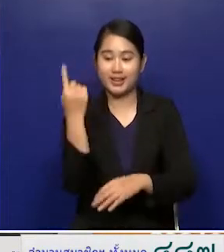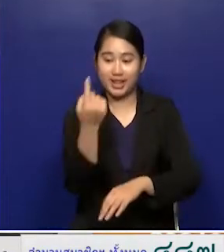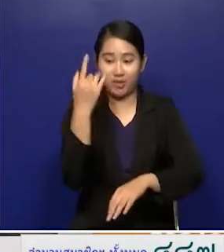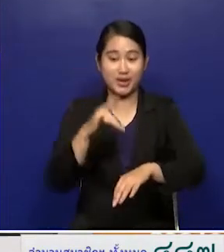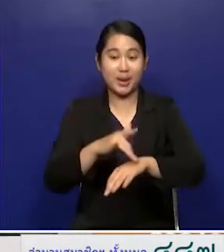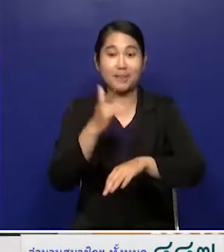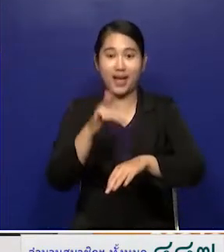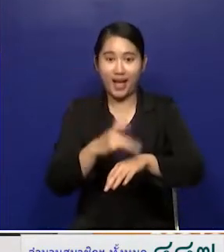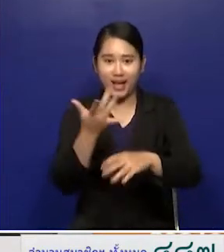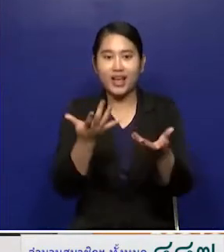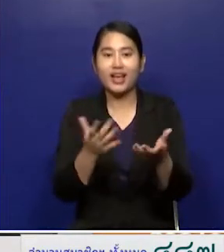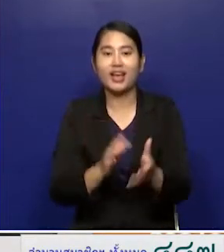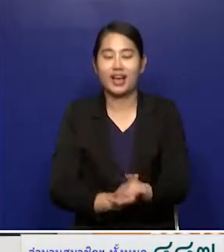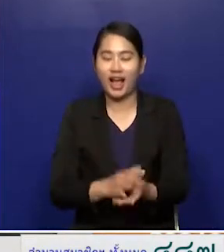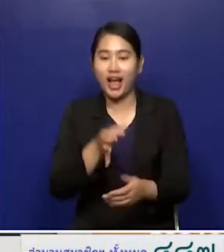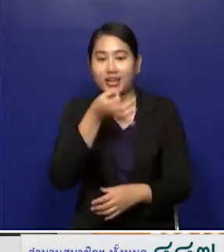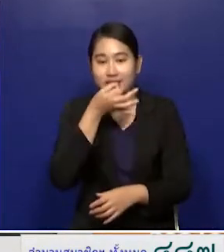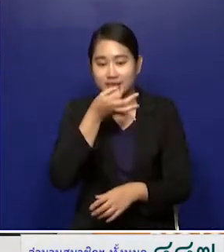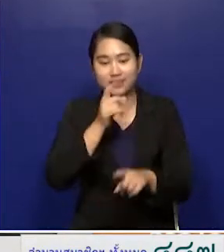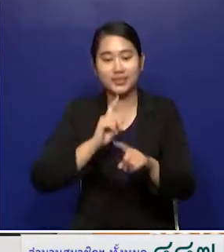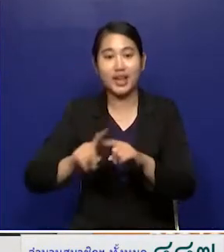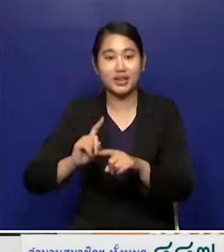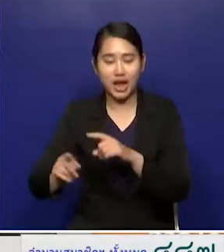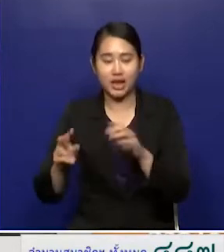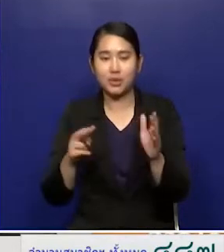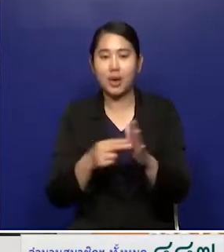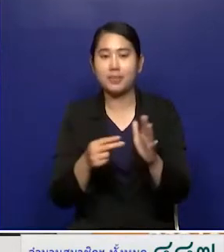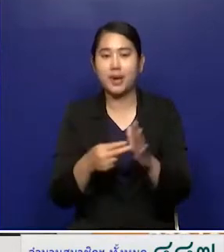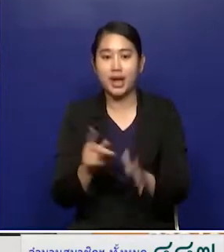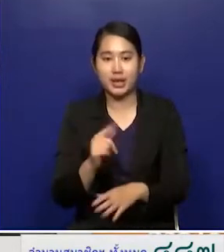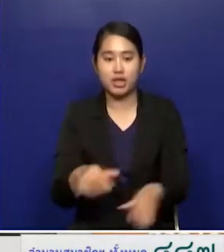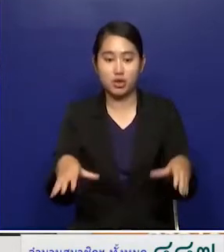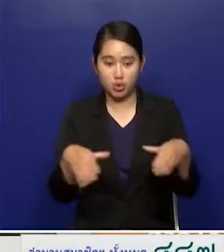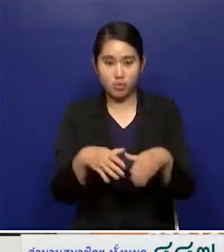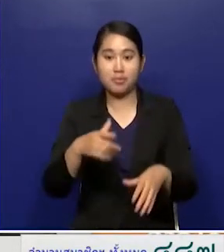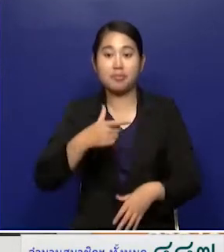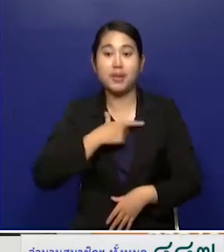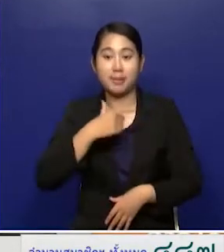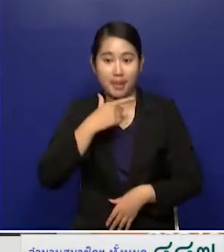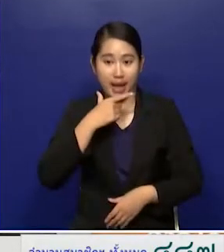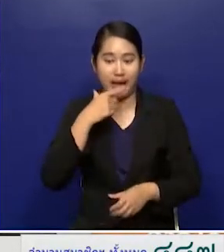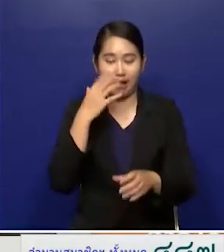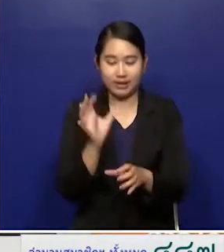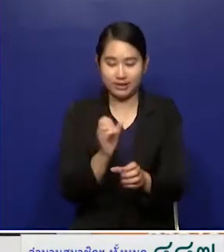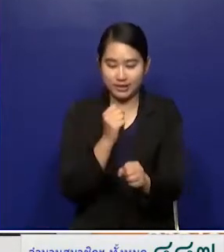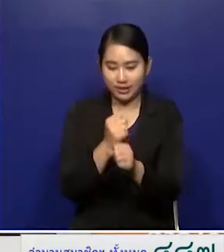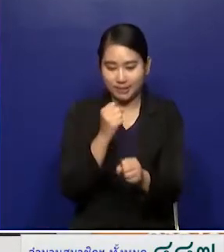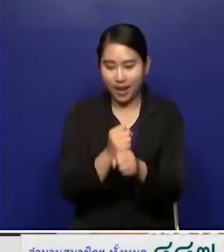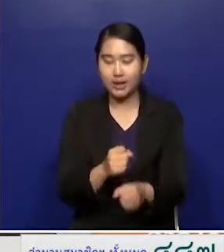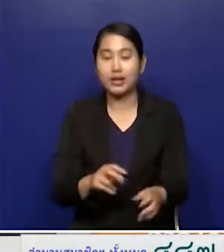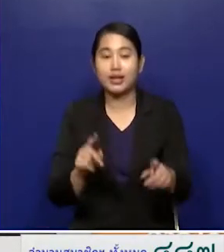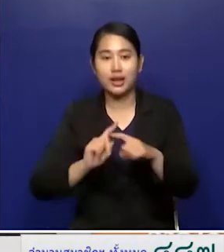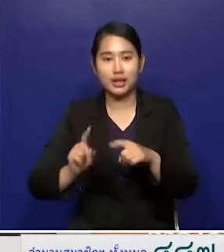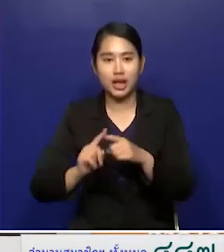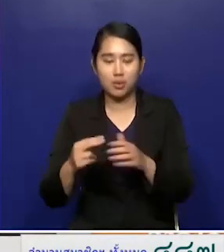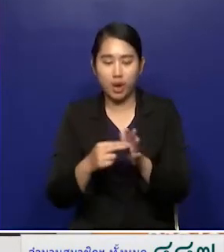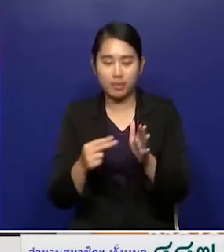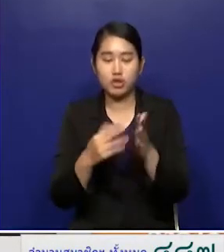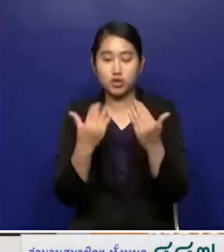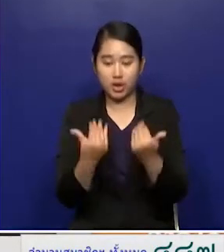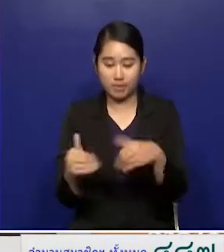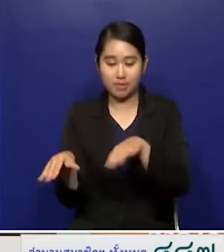ช่ทางอาชีพอื่ๆ เพื่เป็ทางเลือกให้กับพี่น้องของเราที่ยมความจำเป็น แลยไมมคามพร้อม